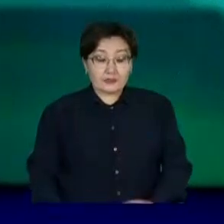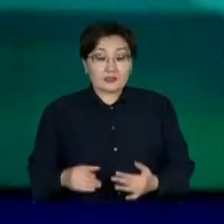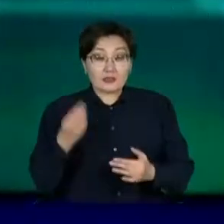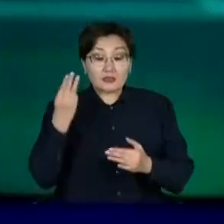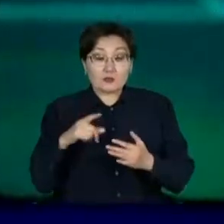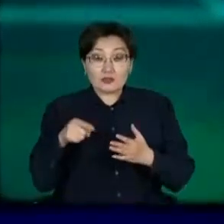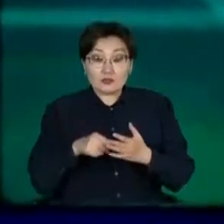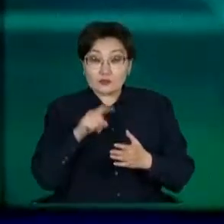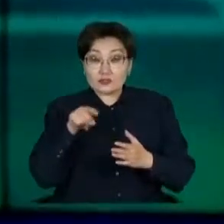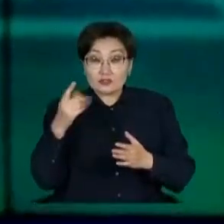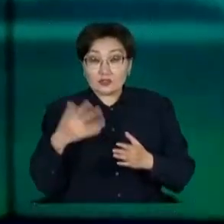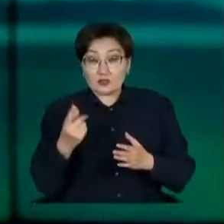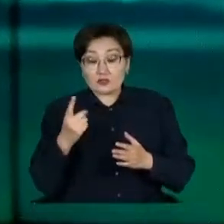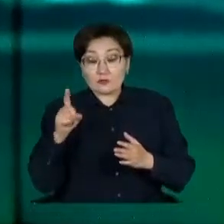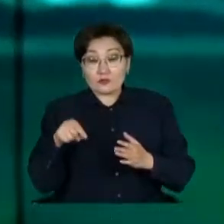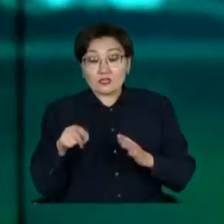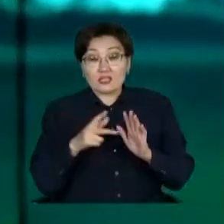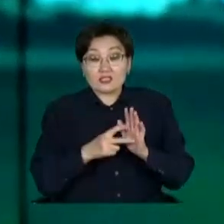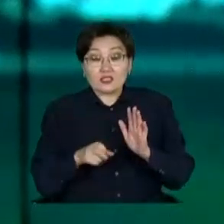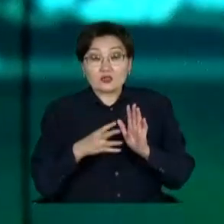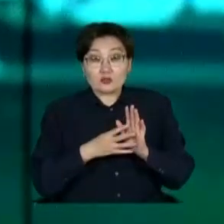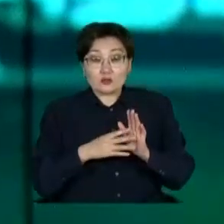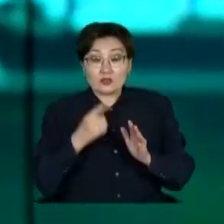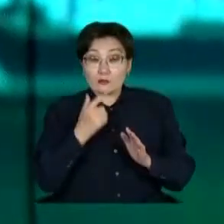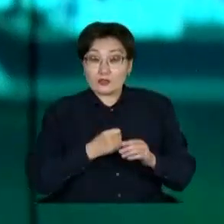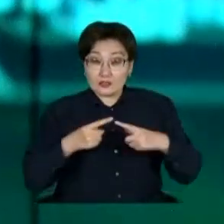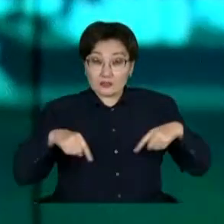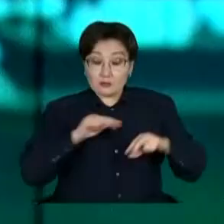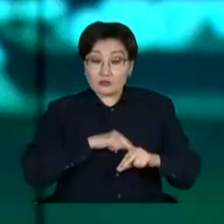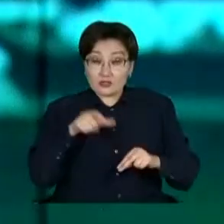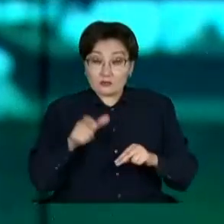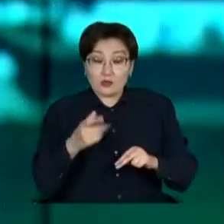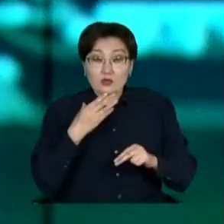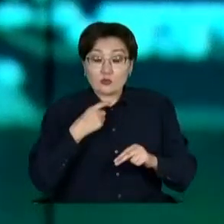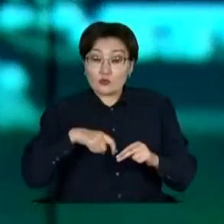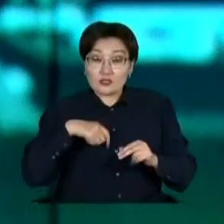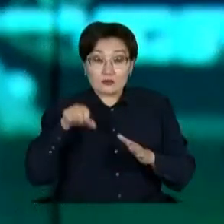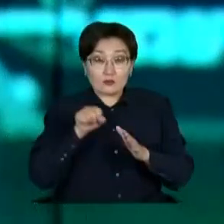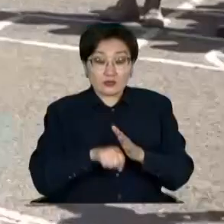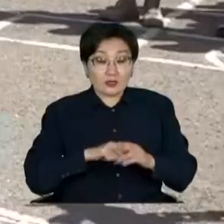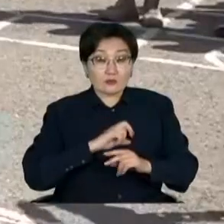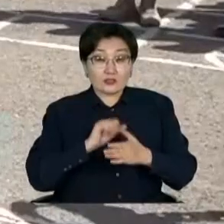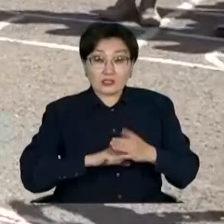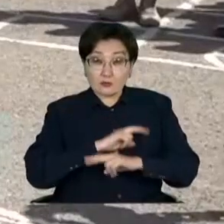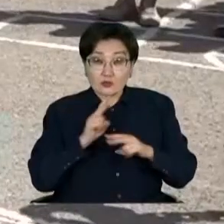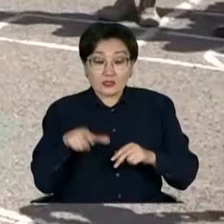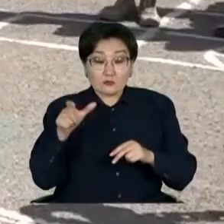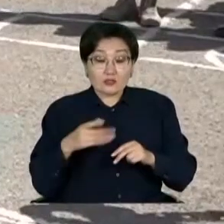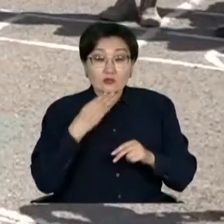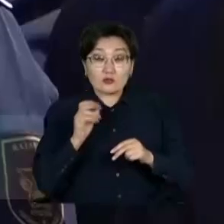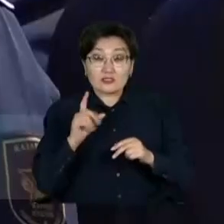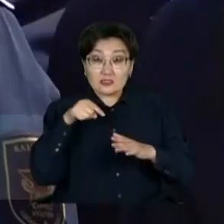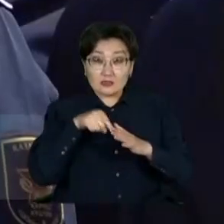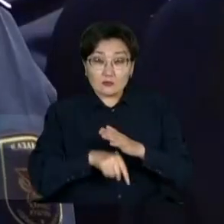Ақтау қаласындағы нөмірі 51-де 809-шы әскери бөлімшесінің қызметкері өз-өзіне қол салып қайтыс болды. Азамат өзінің